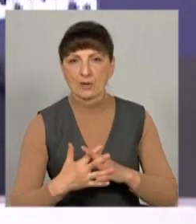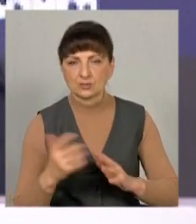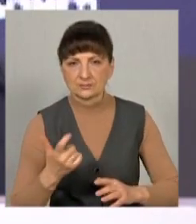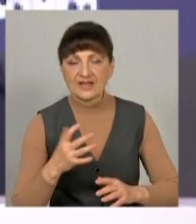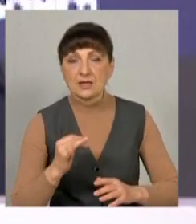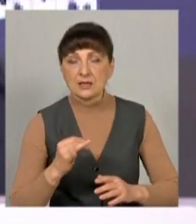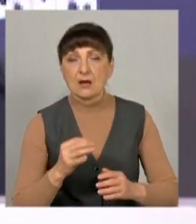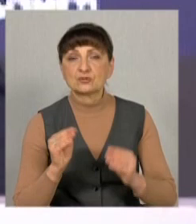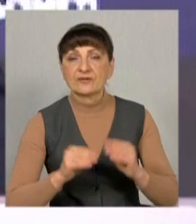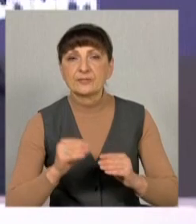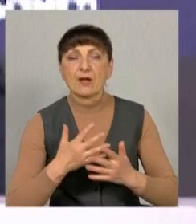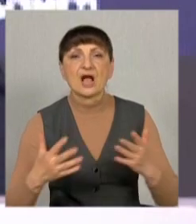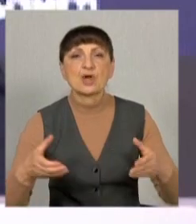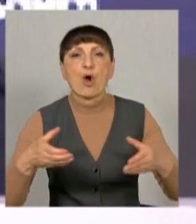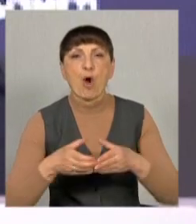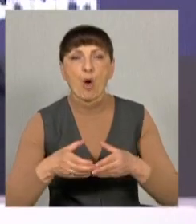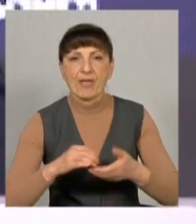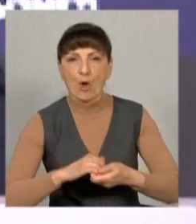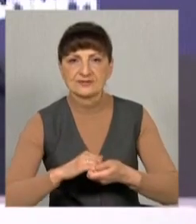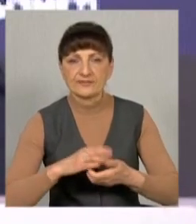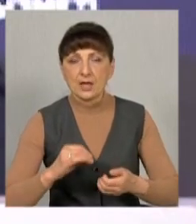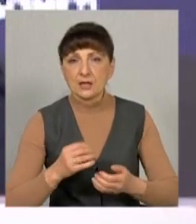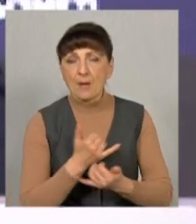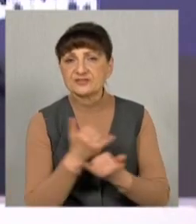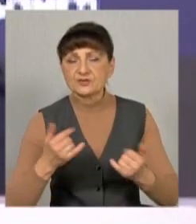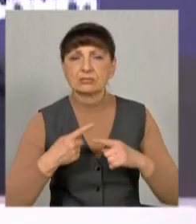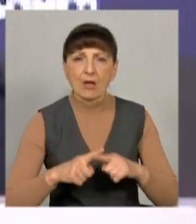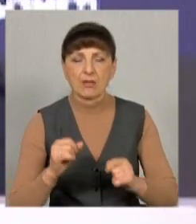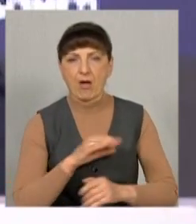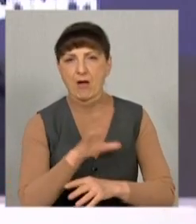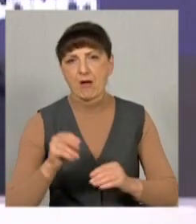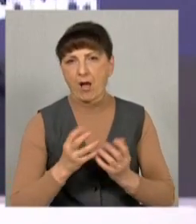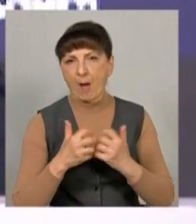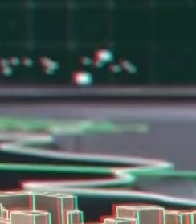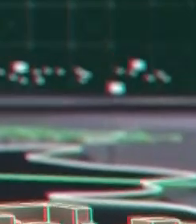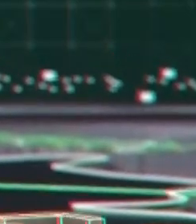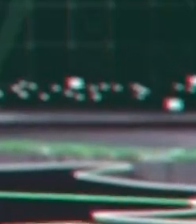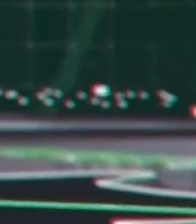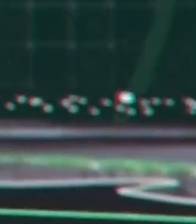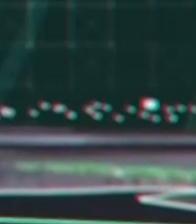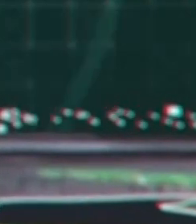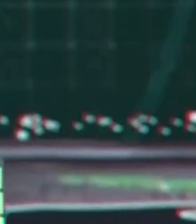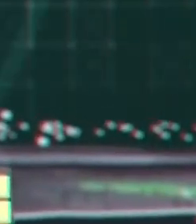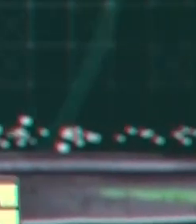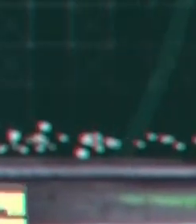формирование сервисно-сбытовых кооперативов, обеспечению в лизинг техника и оборудования.